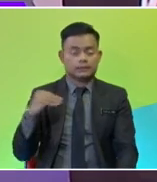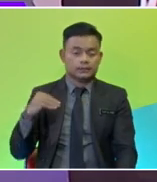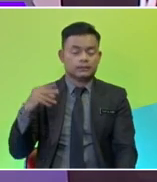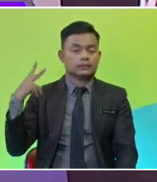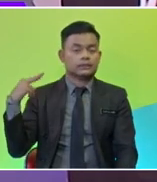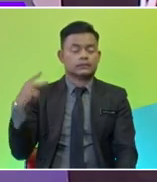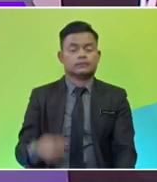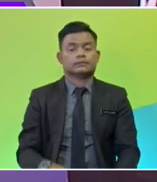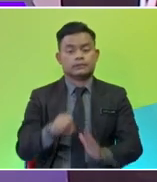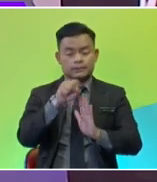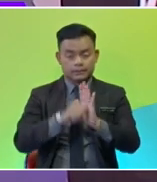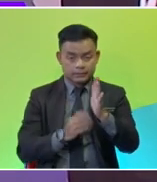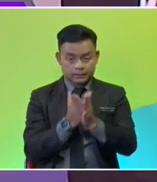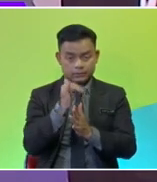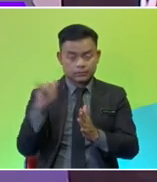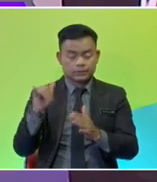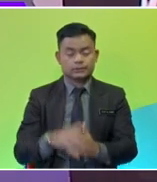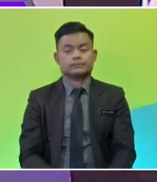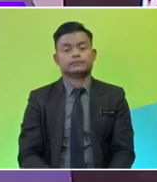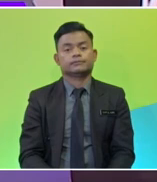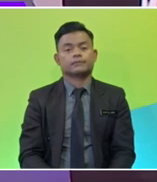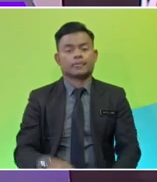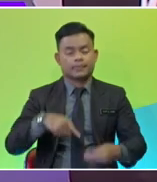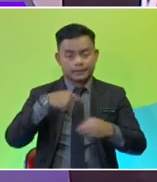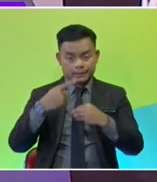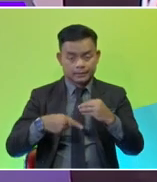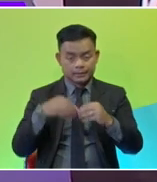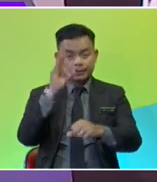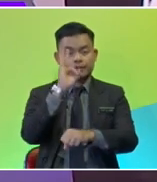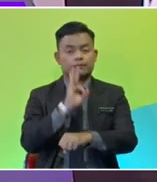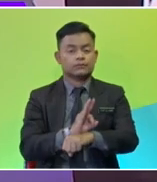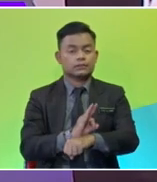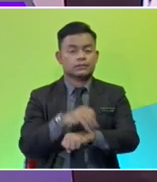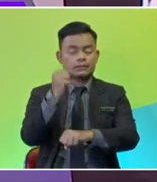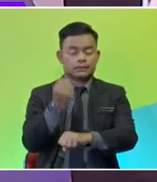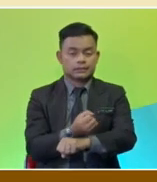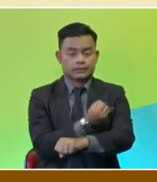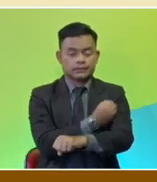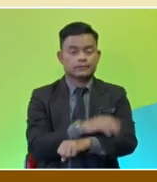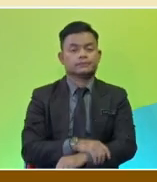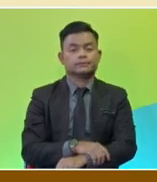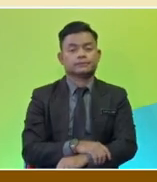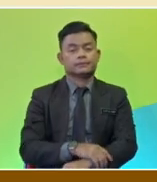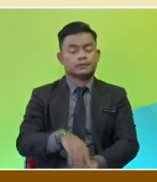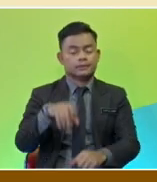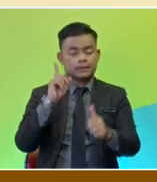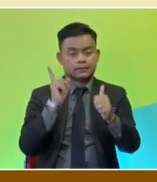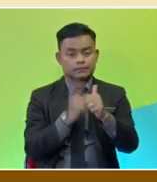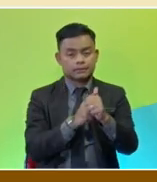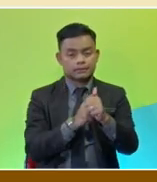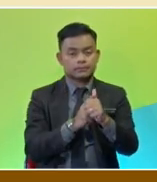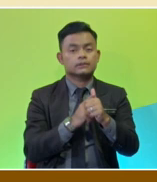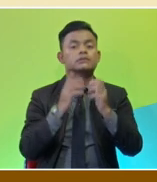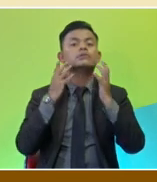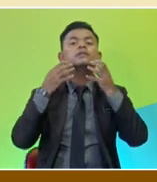seterusnya kita tidak Terangkan juga tentang fungsi sendi yang pertama sendi pada tulang leher membolehkan